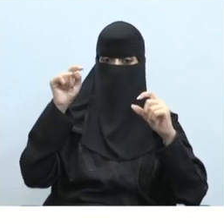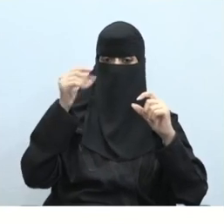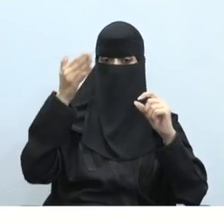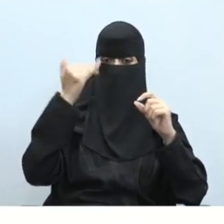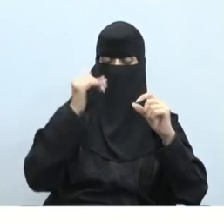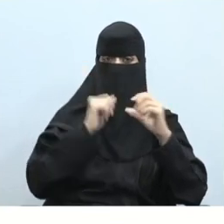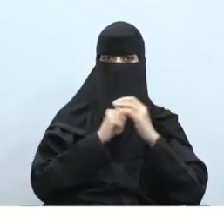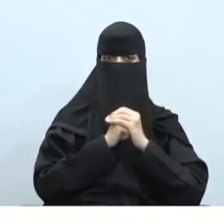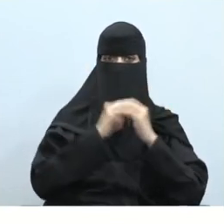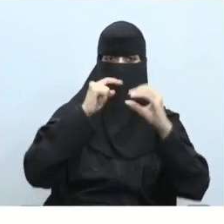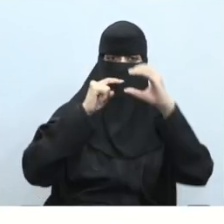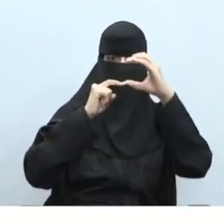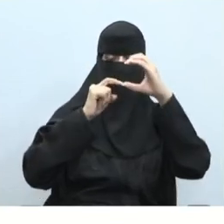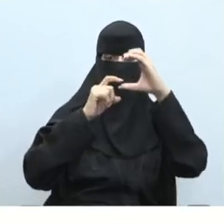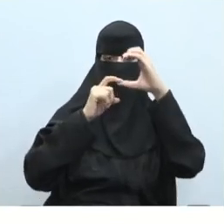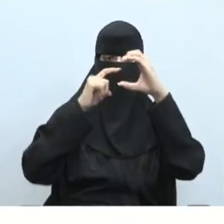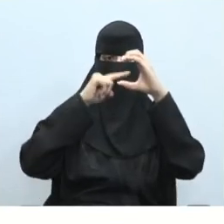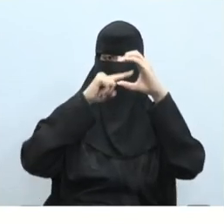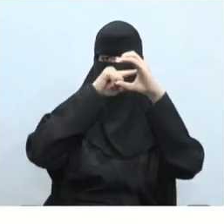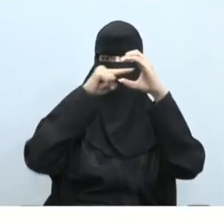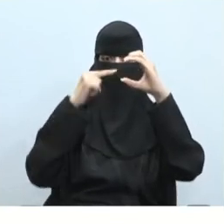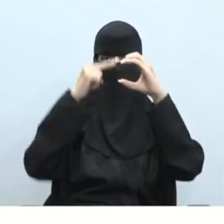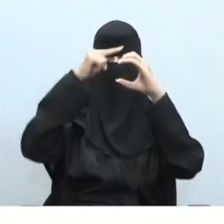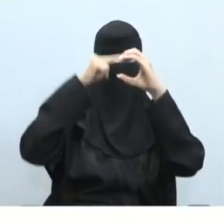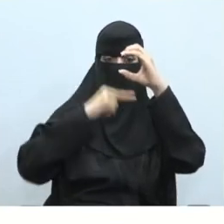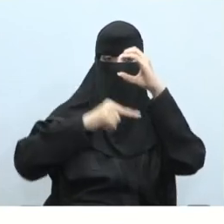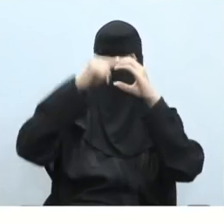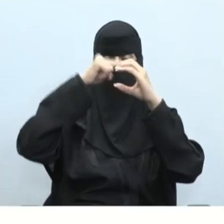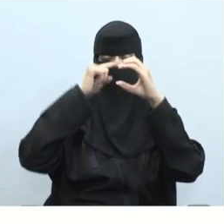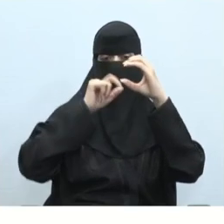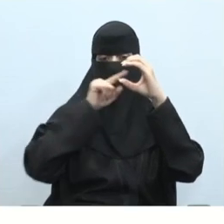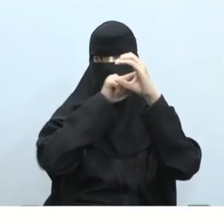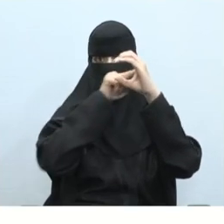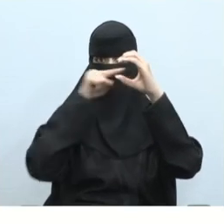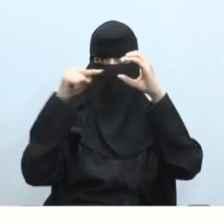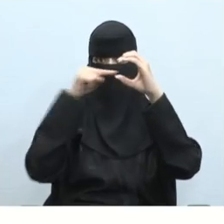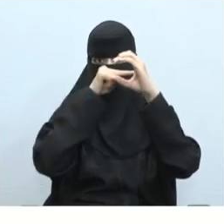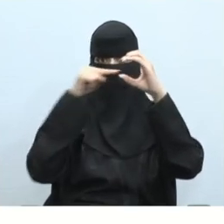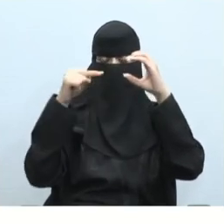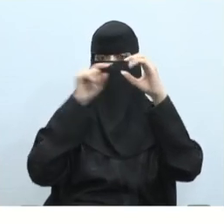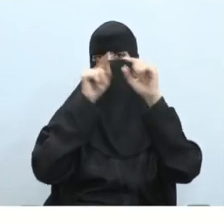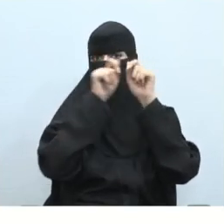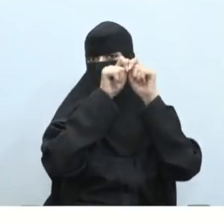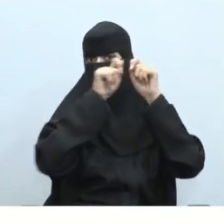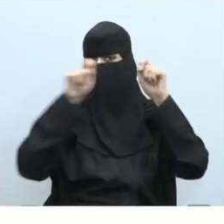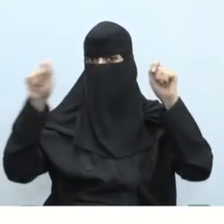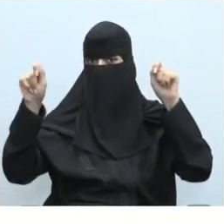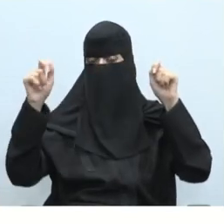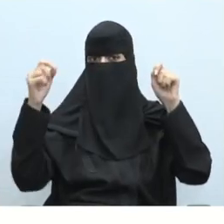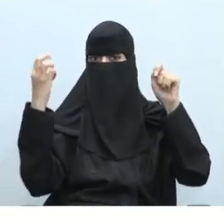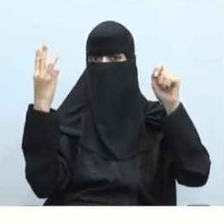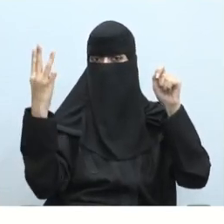الاستوائي والقطر القطبي القطر الاستوائي اطول من القطر القطبي بماذا